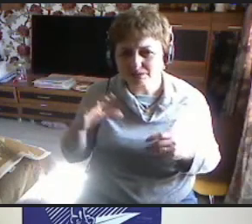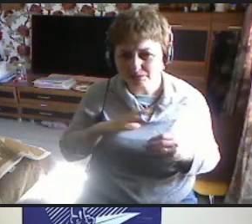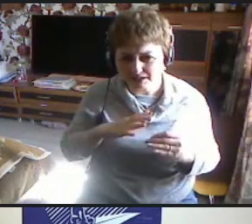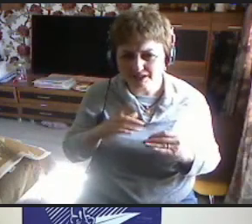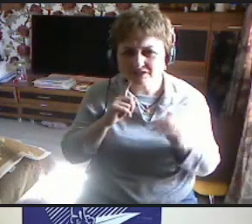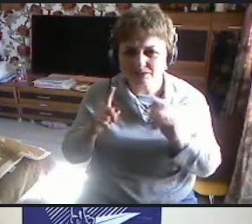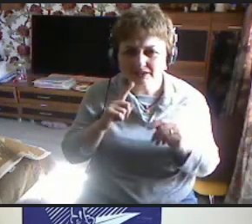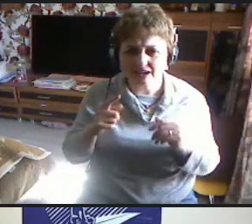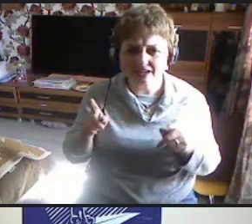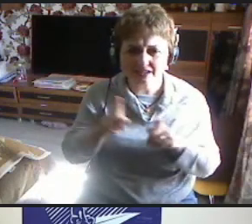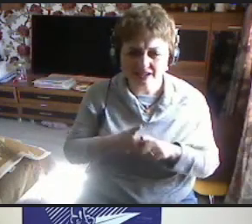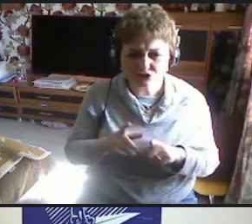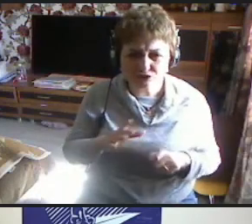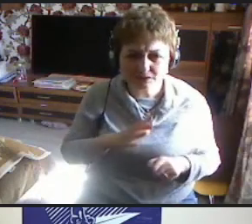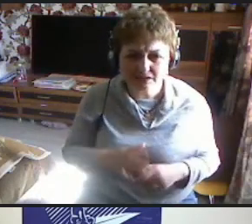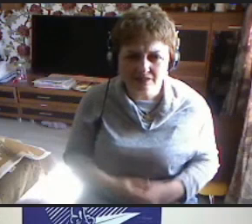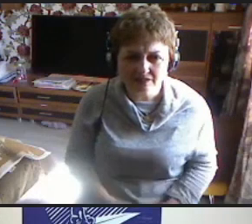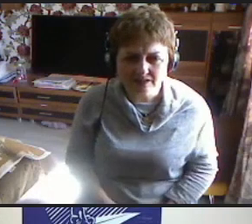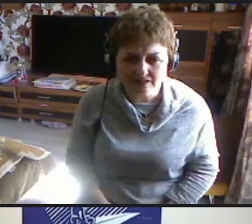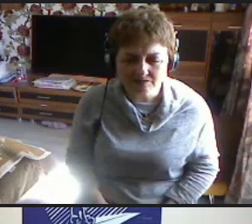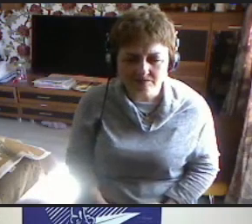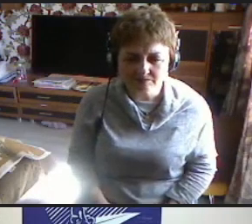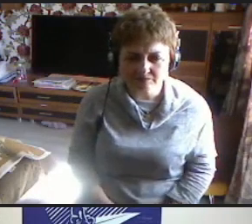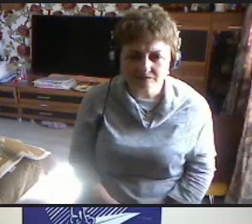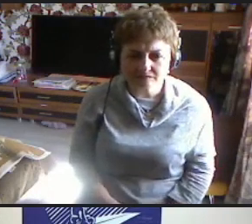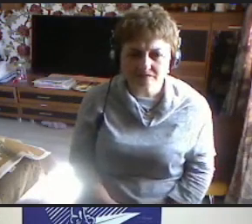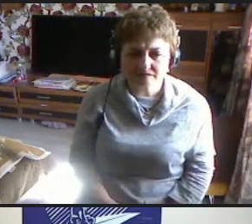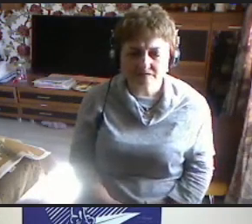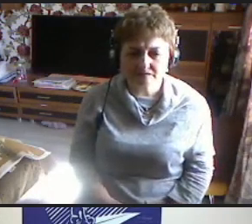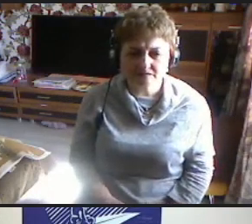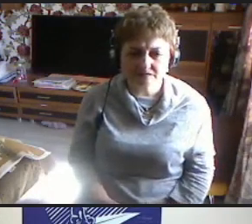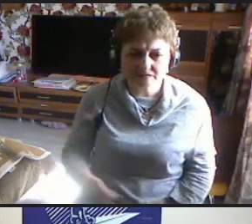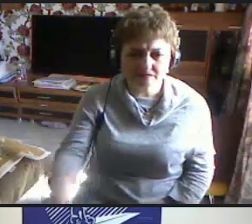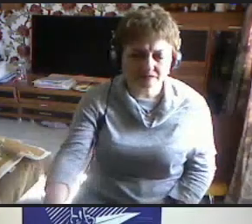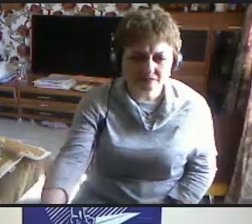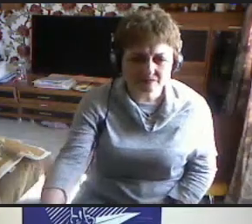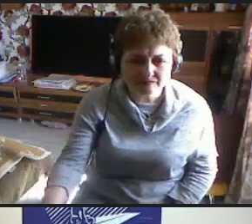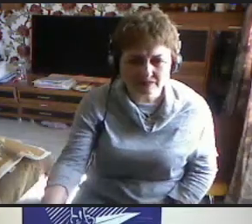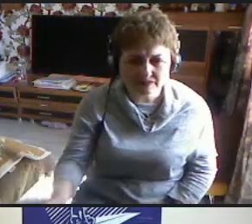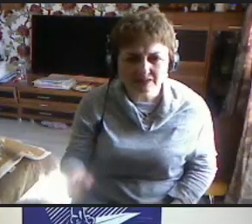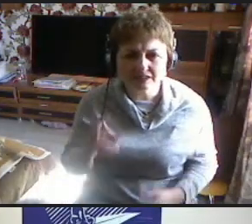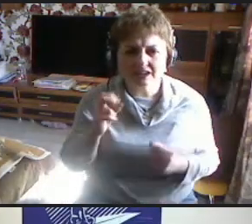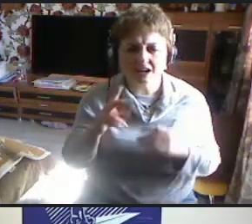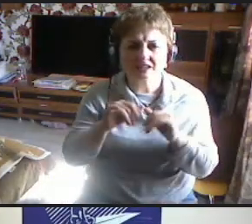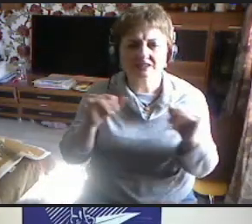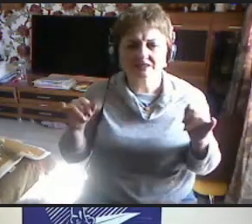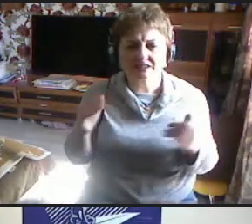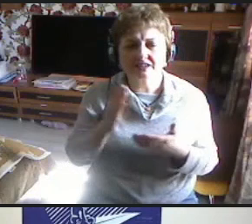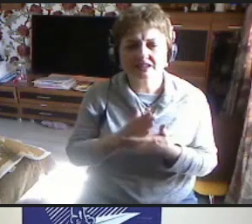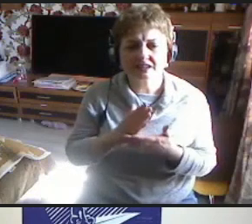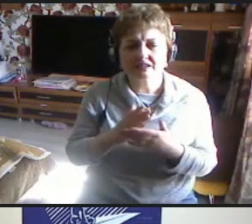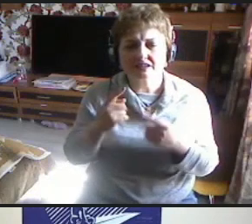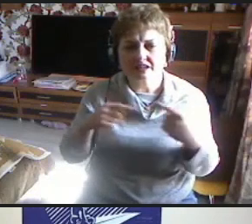Спортивный. которые развивают именно равный доступ